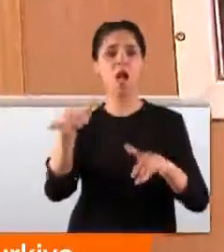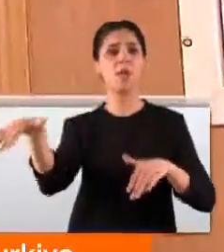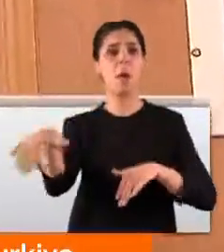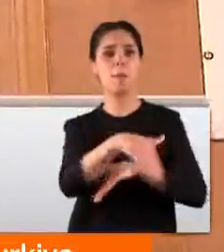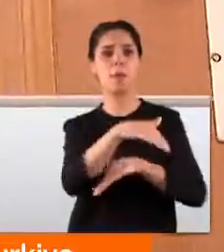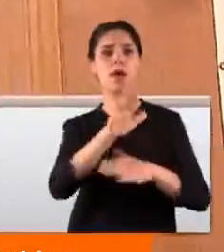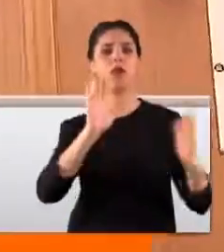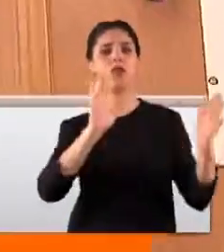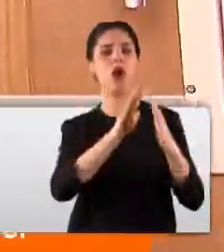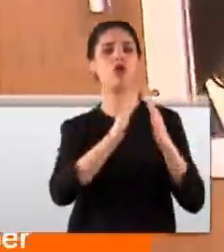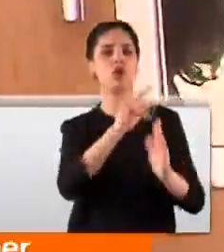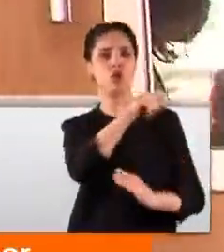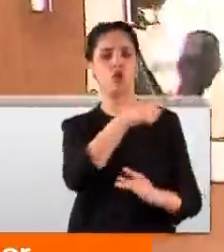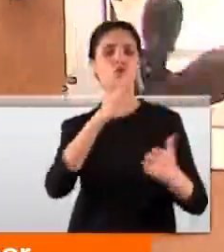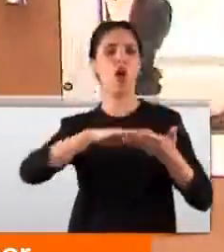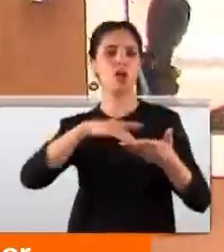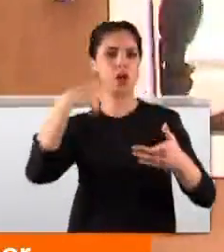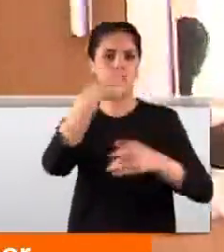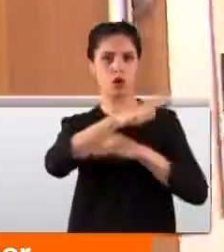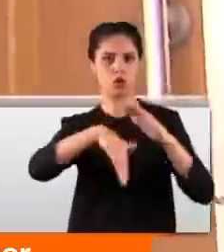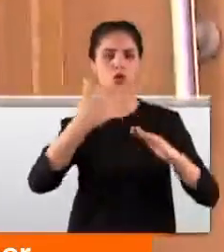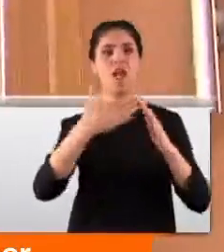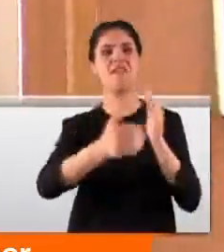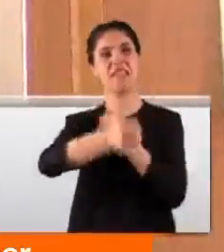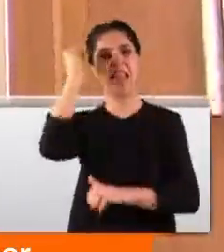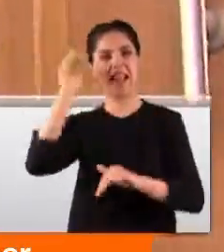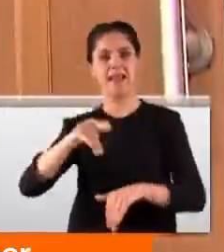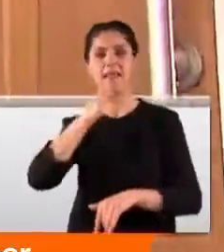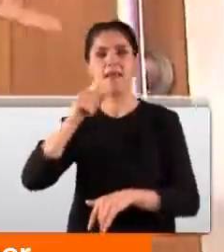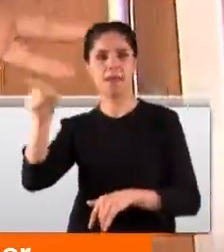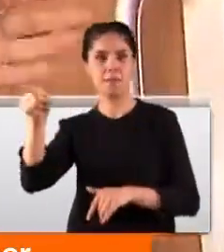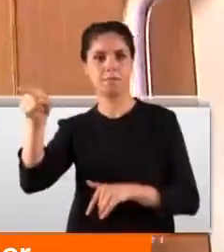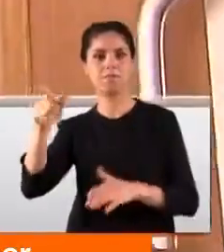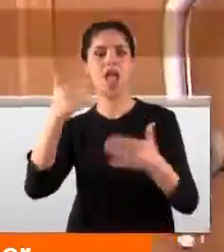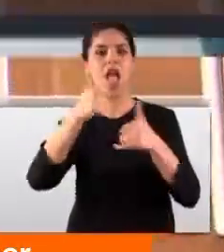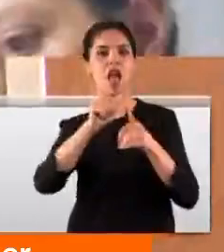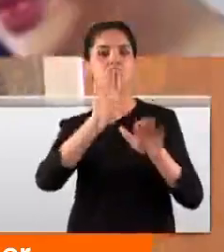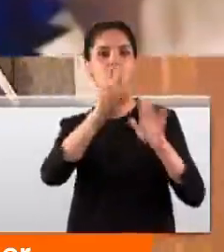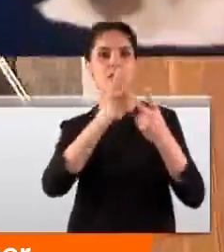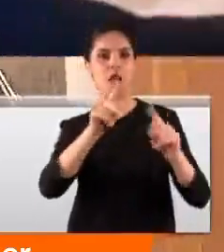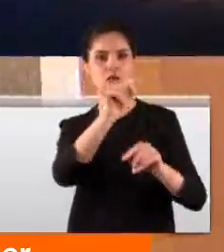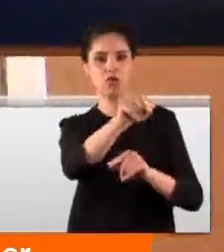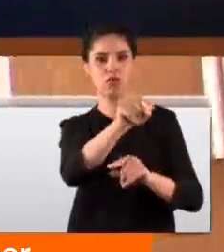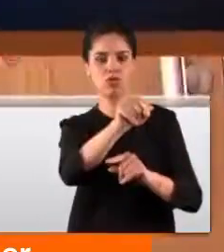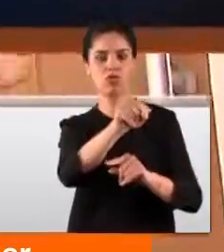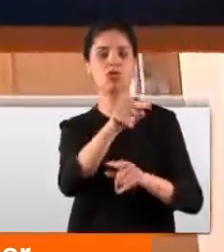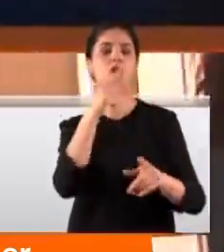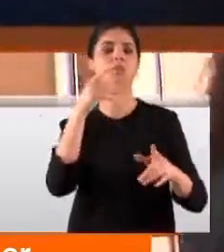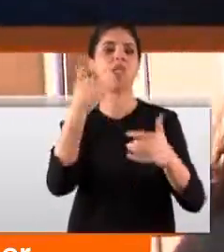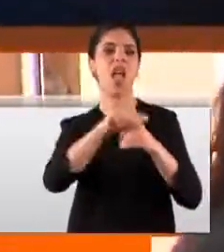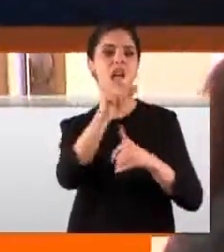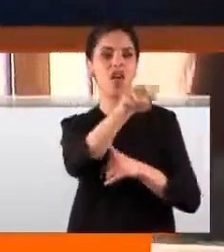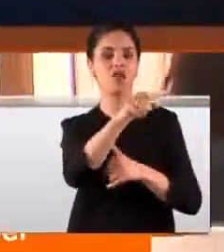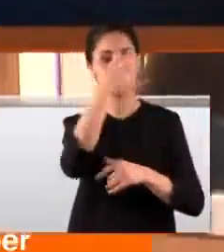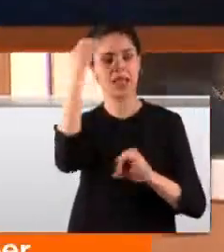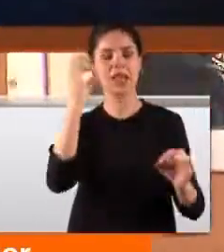komşusu arkadaşını öldürdükten sonra bir hışımla eve geldi. Kapıyı eşi açtı. Hemen kapı önünde silahını doğrultup